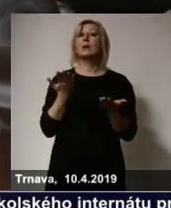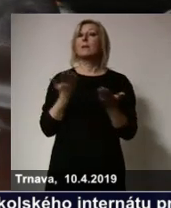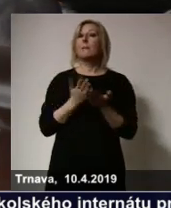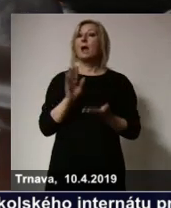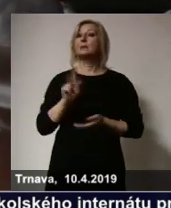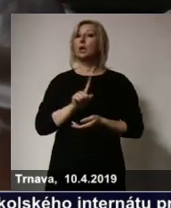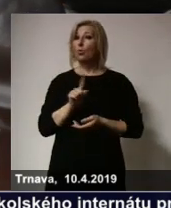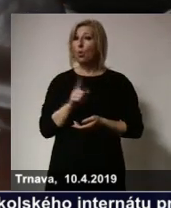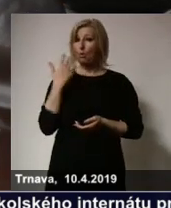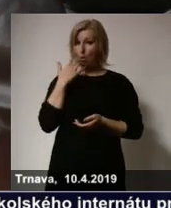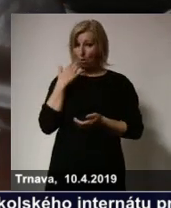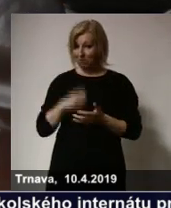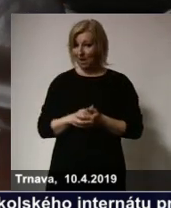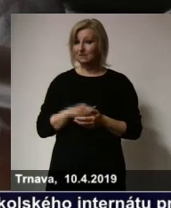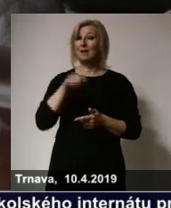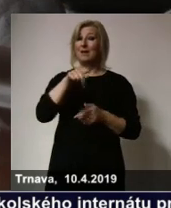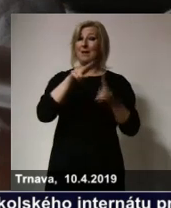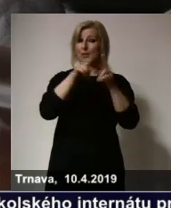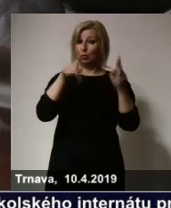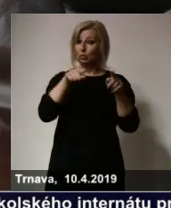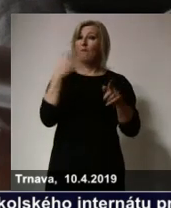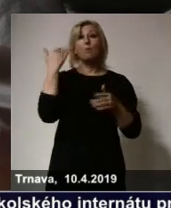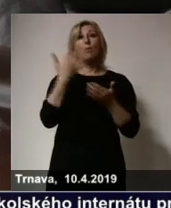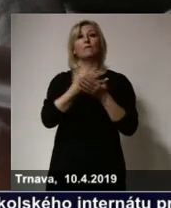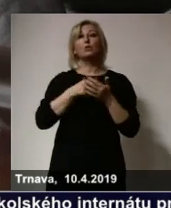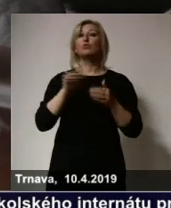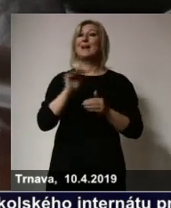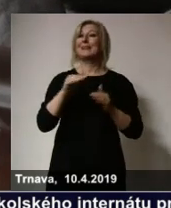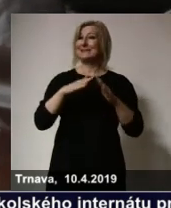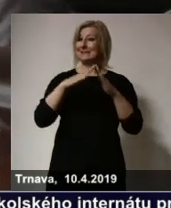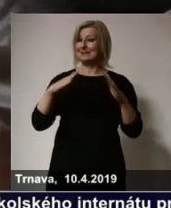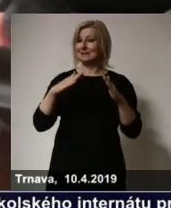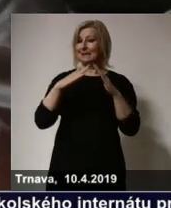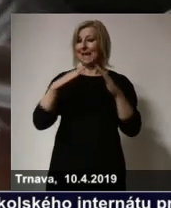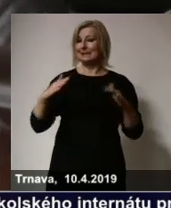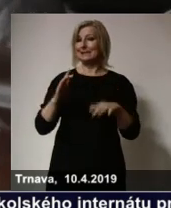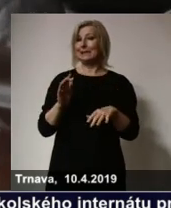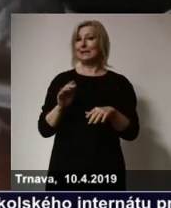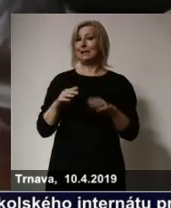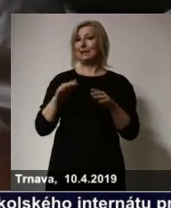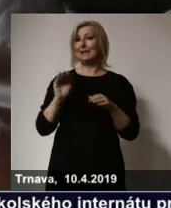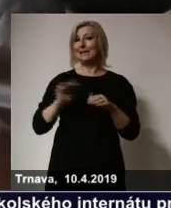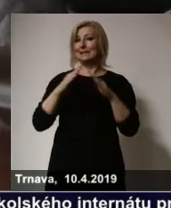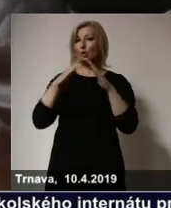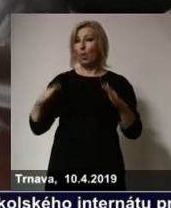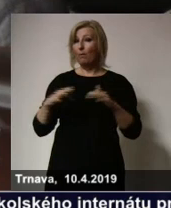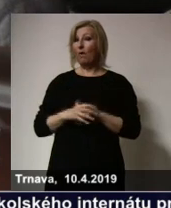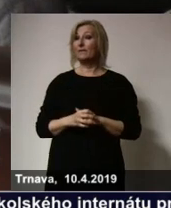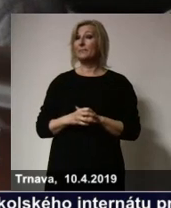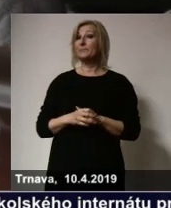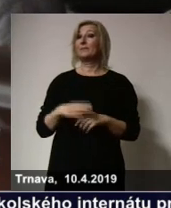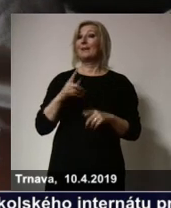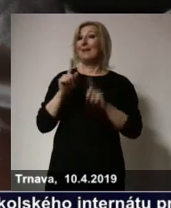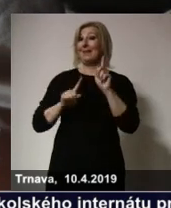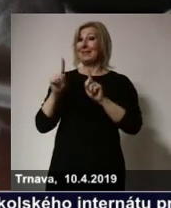domov. Vzhľadom na niektorých členov rady školy, niektorých zástupcov z